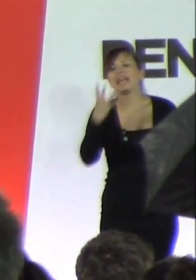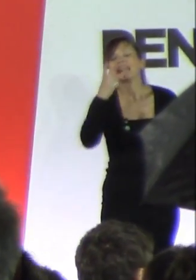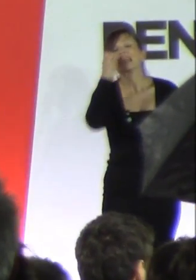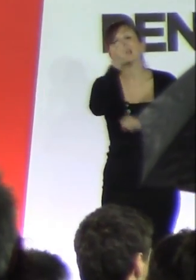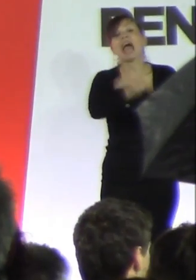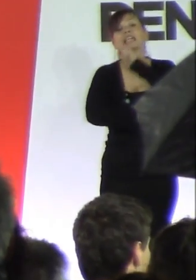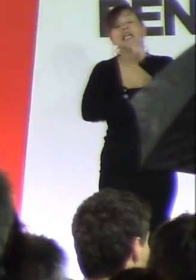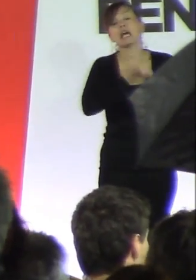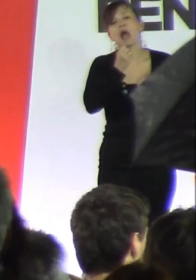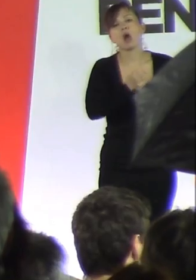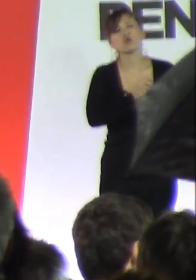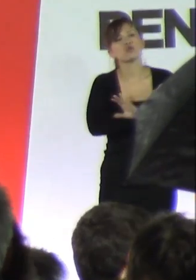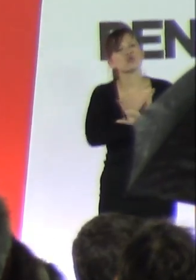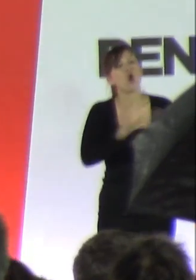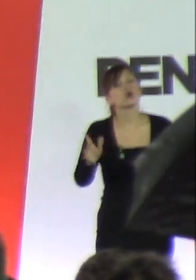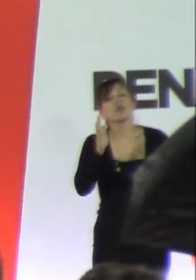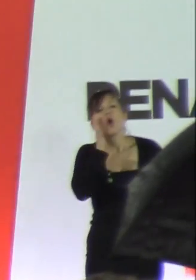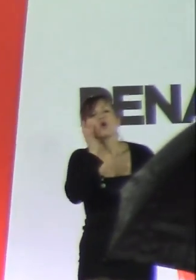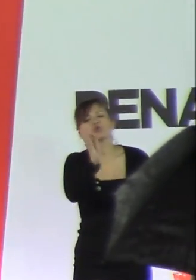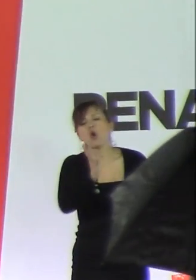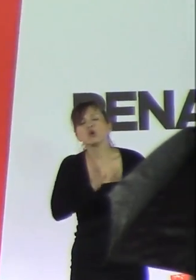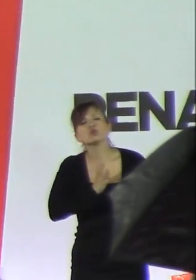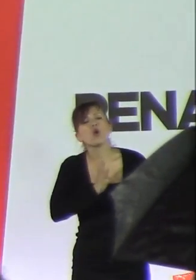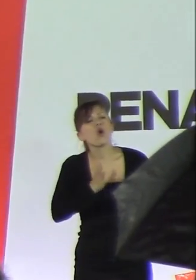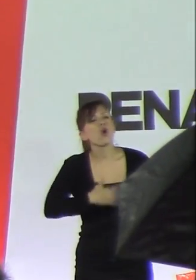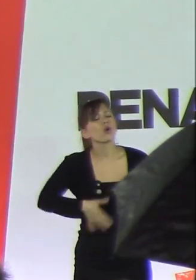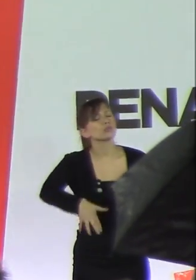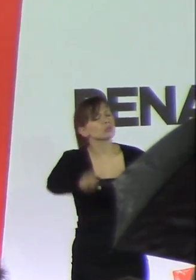4 χρόνια για να λαϊλατίσουν το λαό μας.